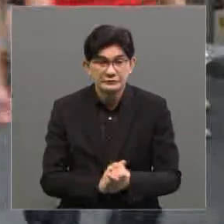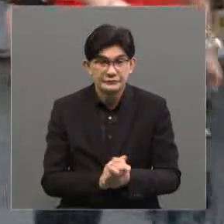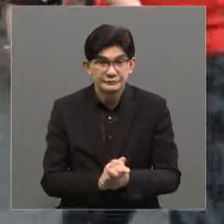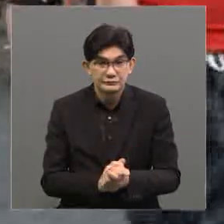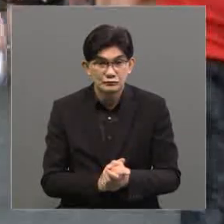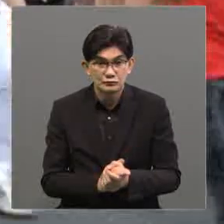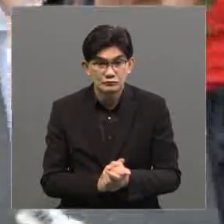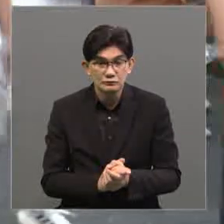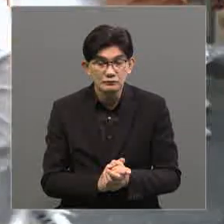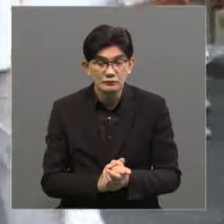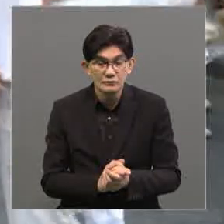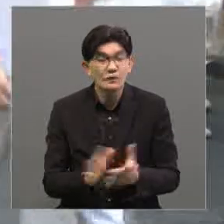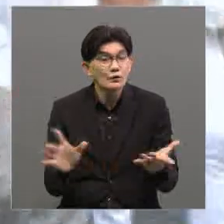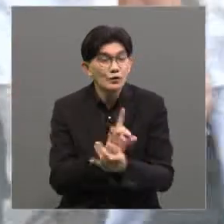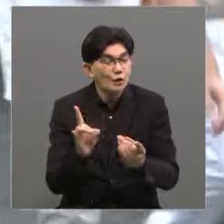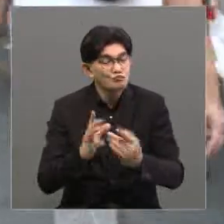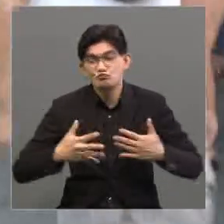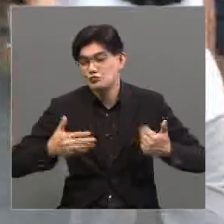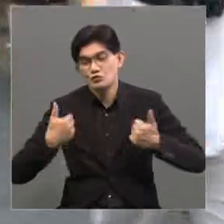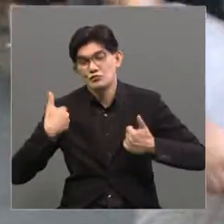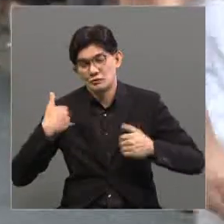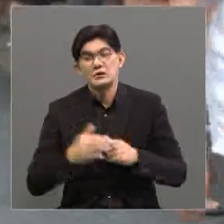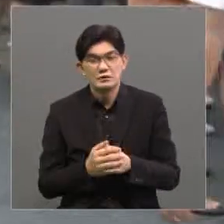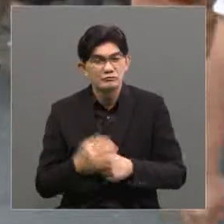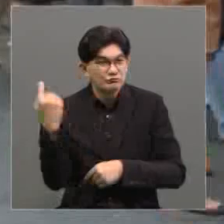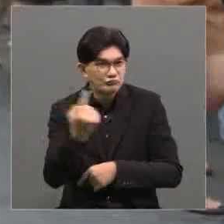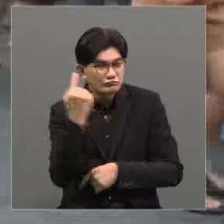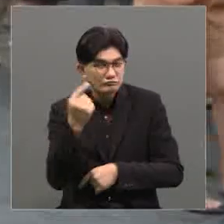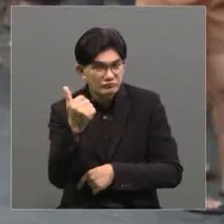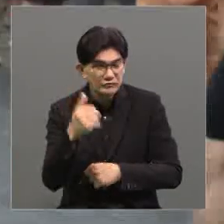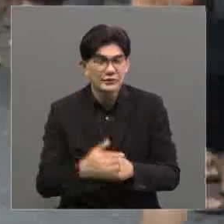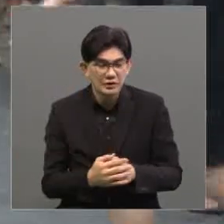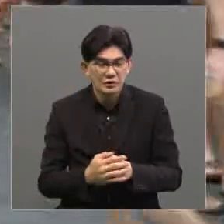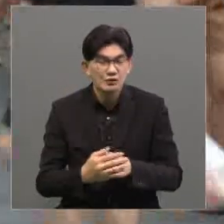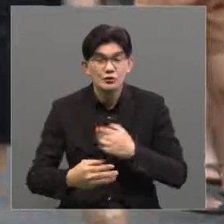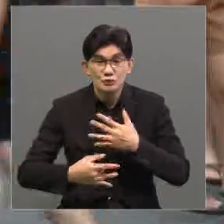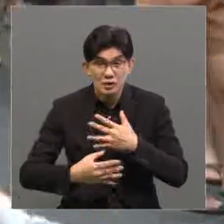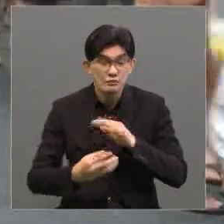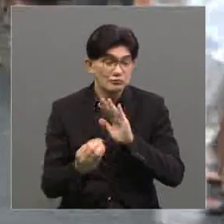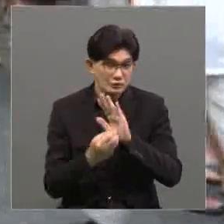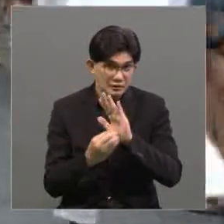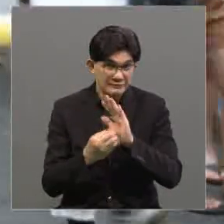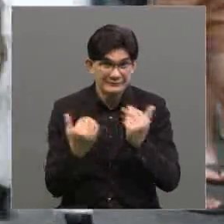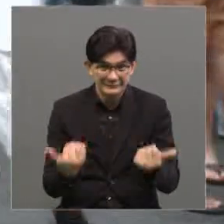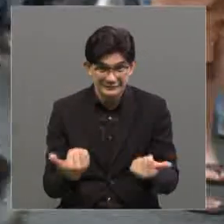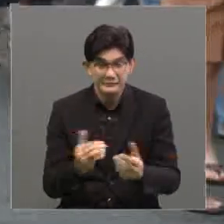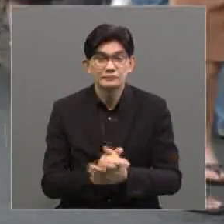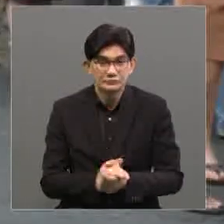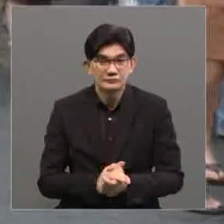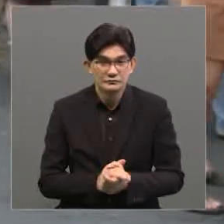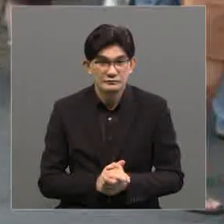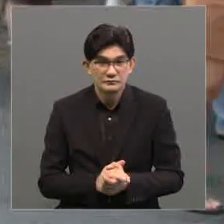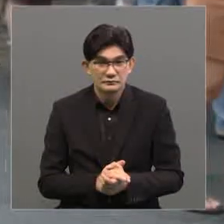างความอบอวลแห่งวัฒนธรรมและสีสันแห่งการท่องเที่ยวใจกลางย่านไชน่าทาวน์กรุงเทพมหานคร